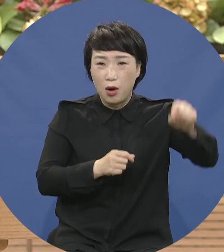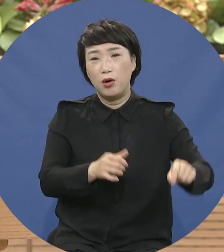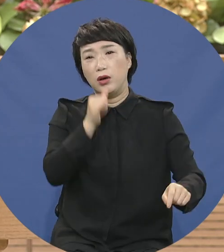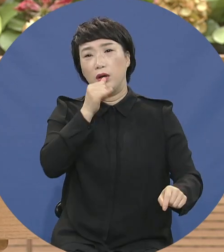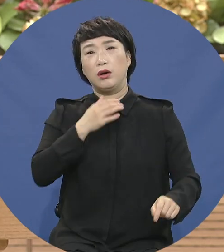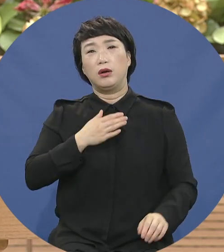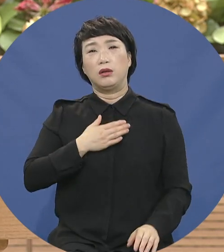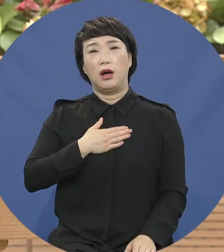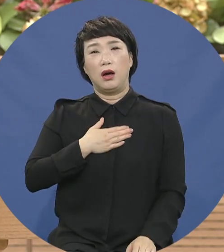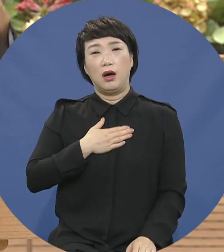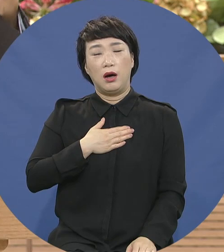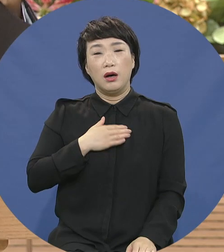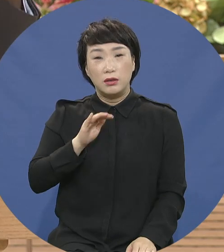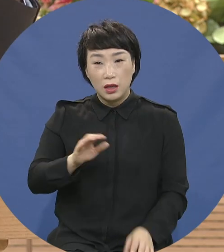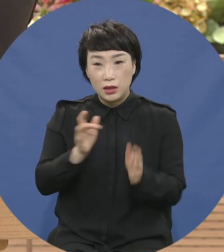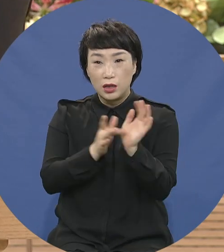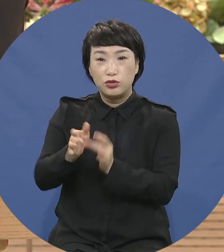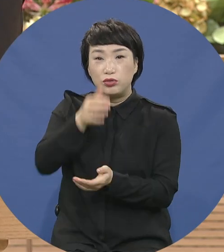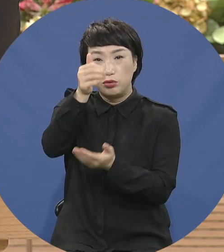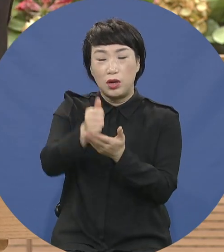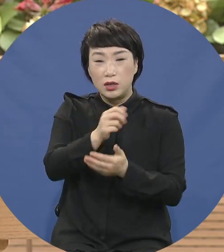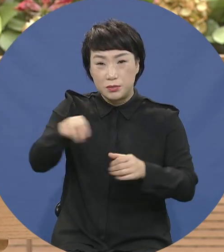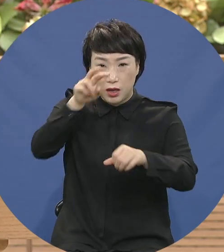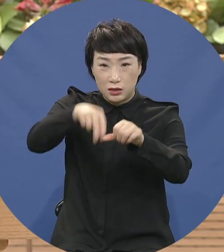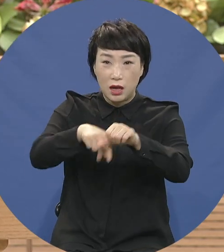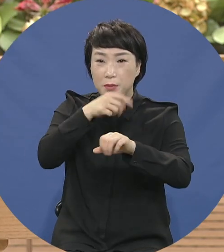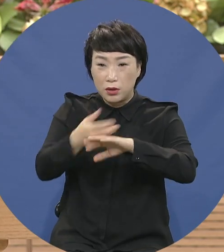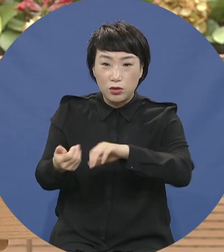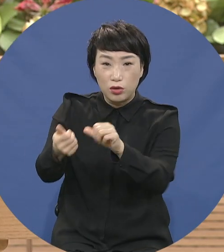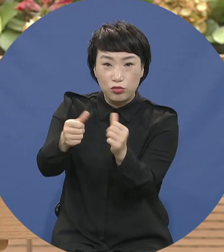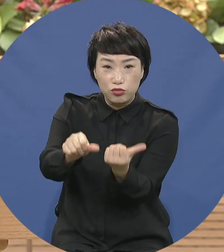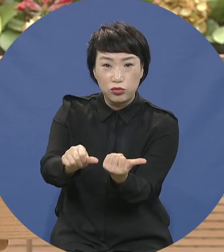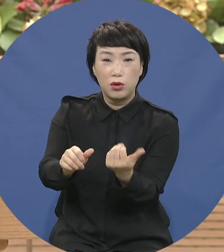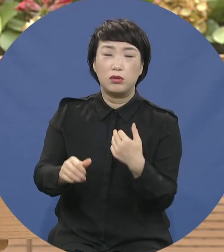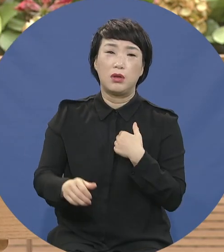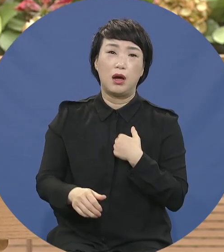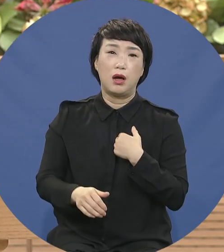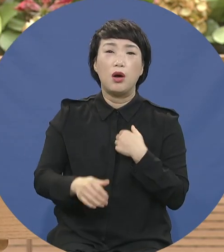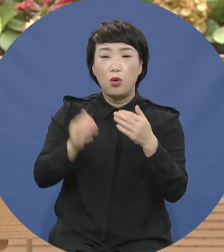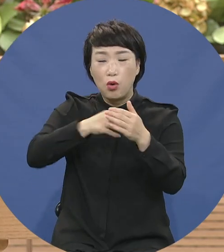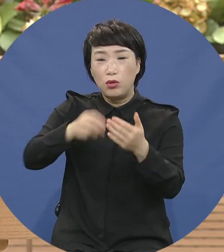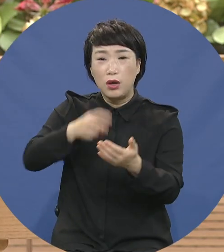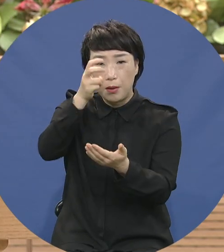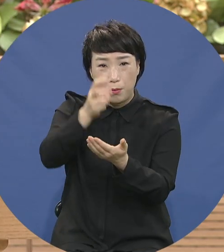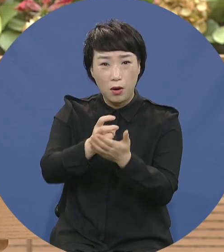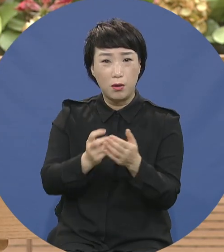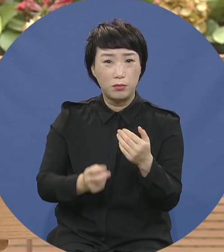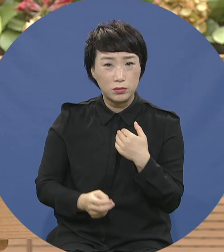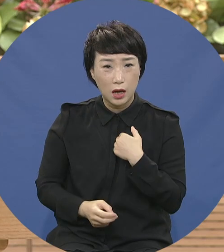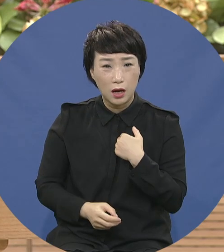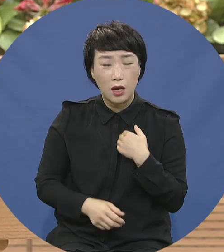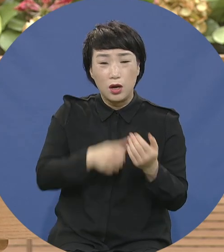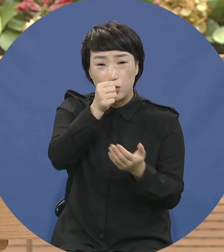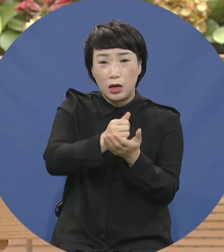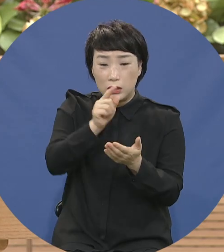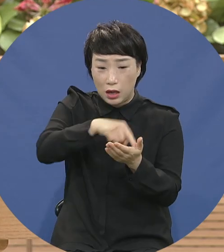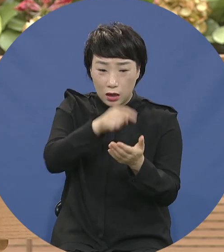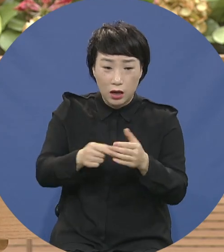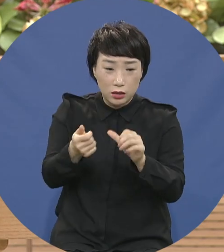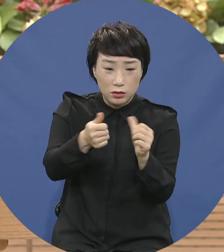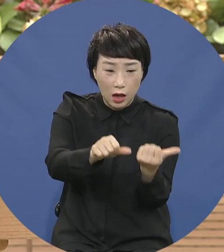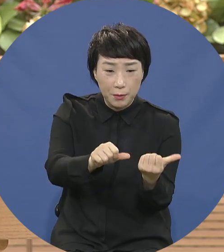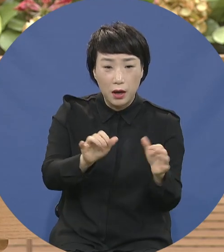하는데, 예수 그리스도의 십자가의 죽으심으로 공의의 법인 죄값은